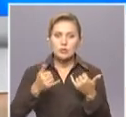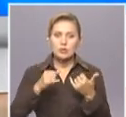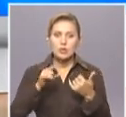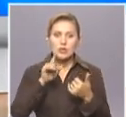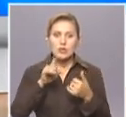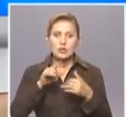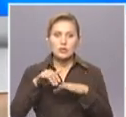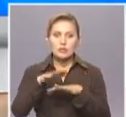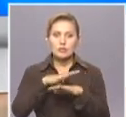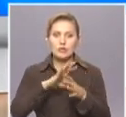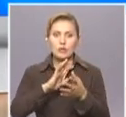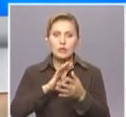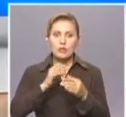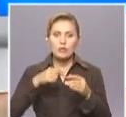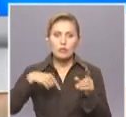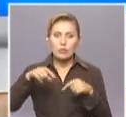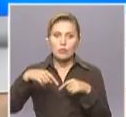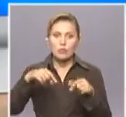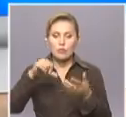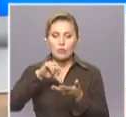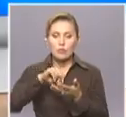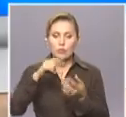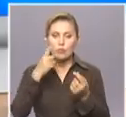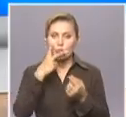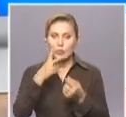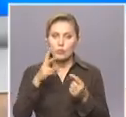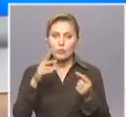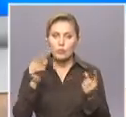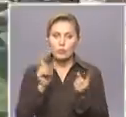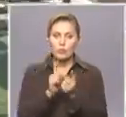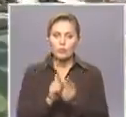алаңда түйісіп, теңбіл доп додасында бас қосты.